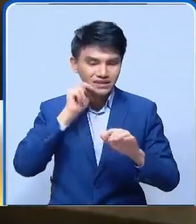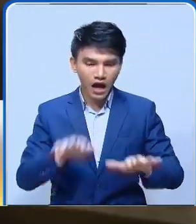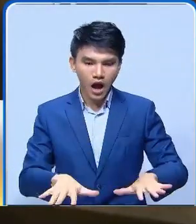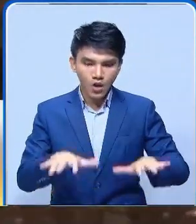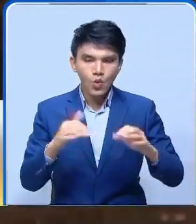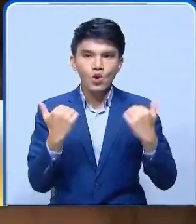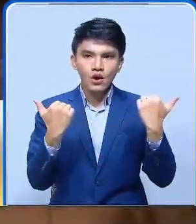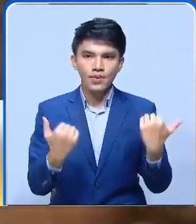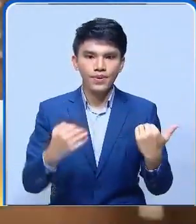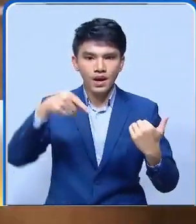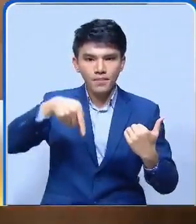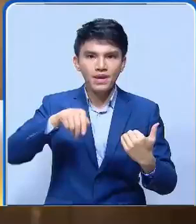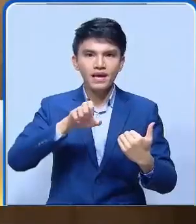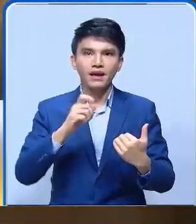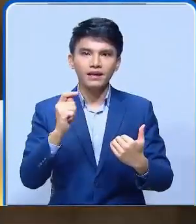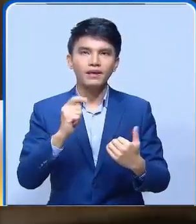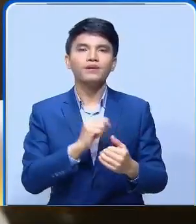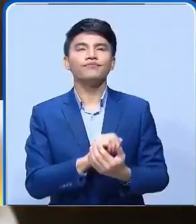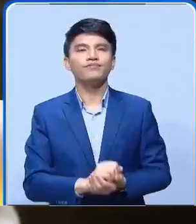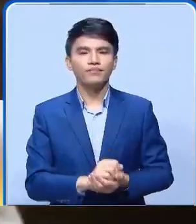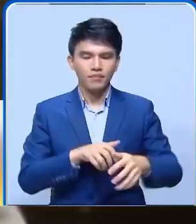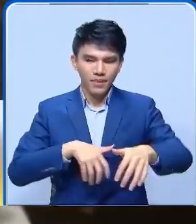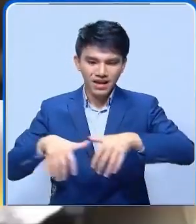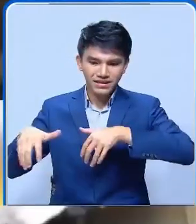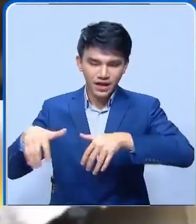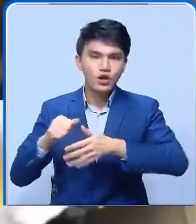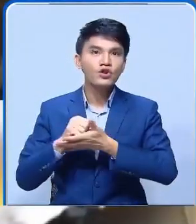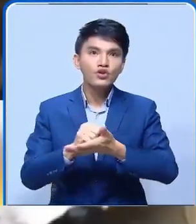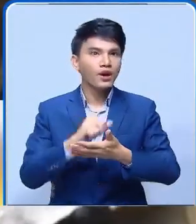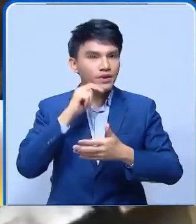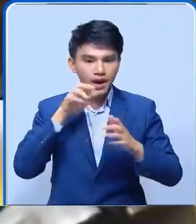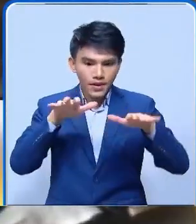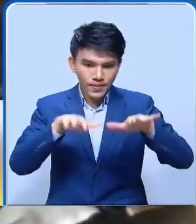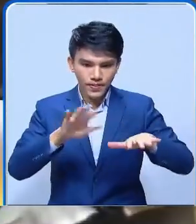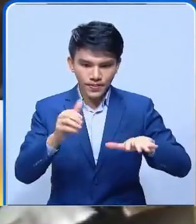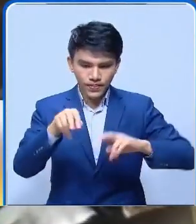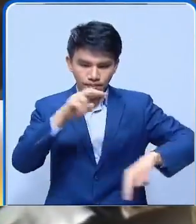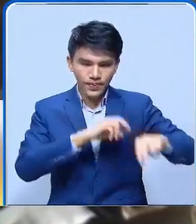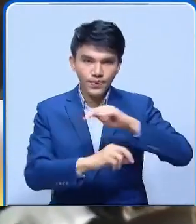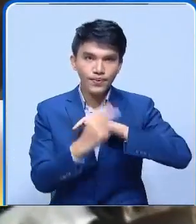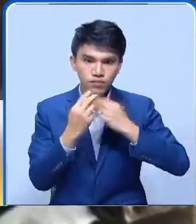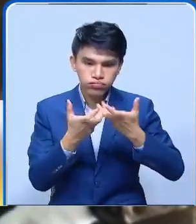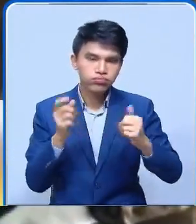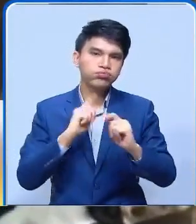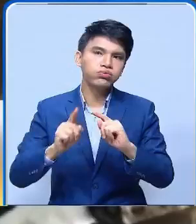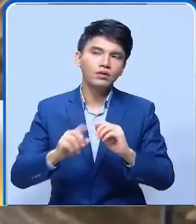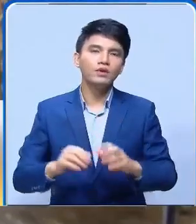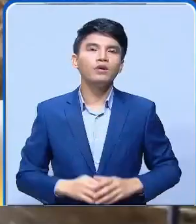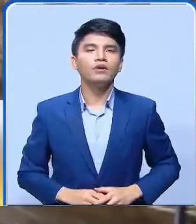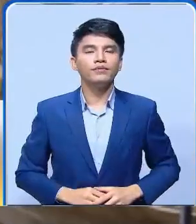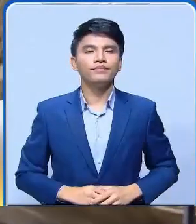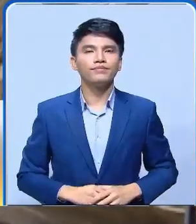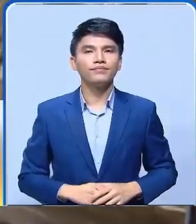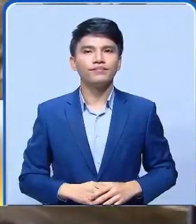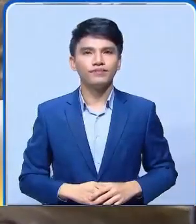ค่ะ PEA ยังได้แนะนำความปลอดภัยประชาชนในพื้นที่ที่น้ำลดขอให้ตรวจสอบอุปกรณ์เครื่องใช้ไฟฟ้าและสายไฟฟ้าภายในบ้